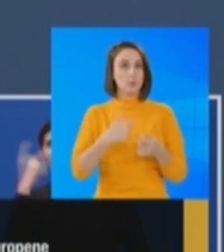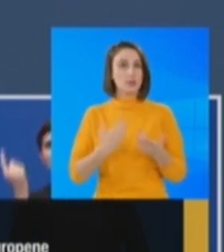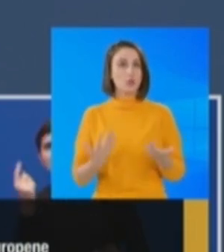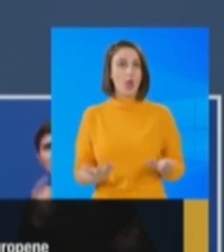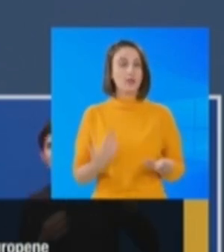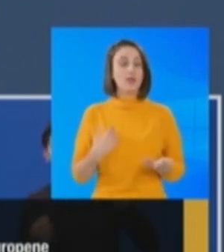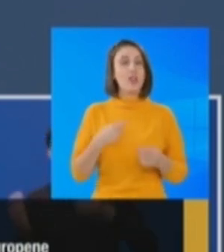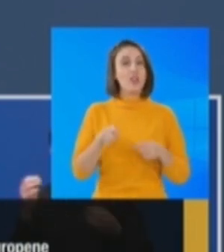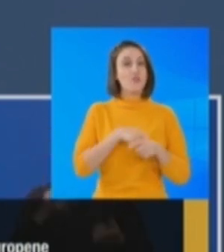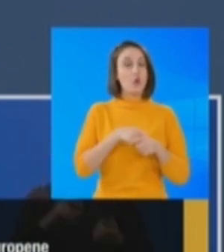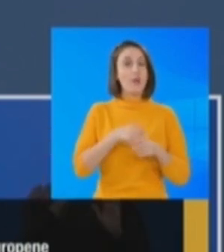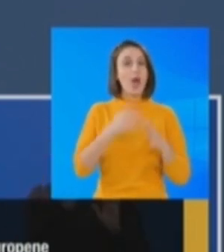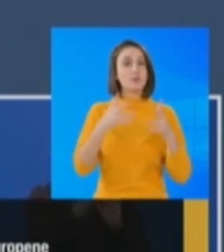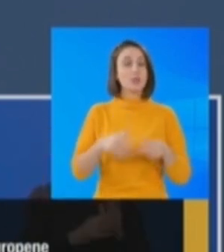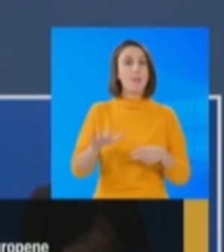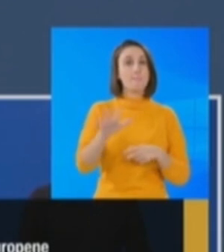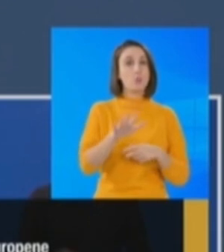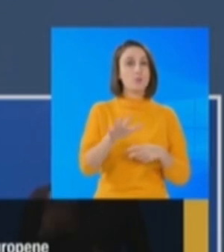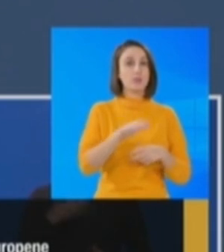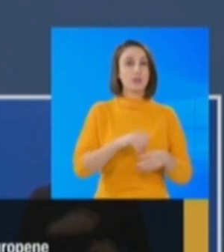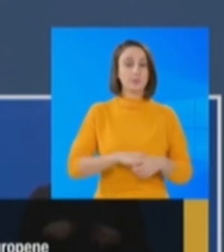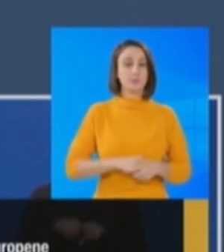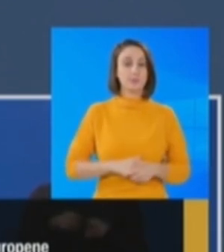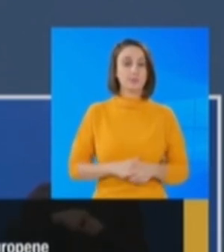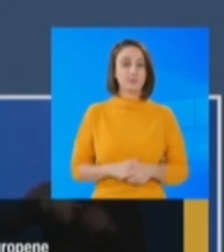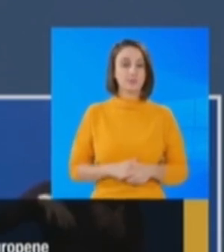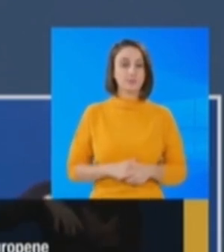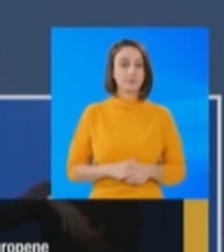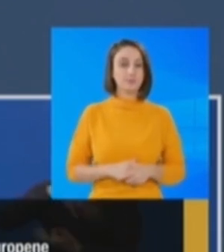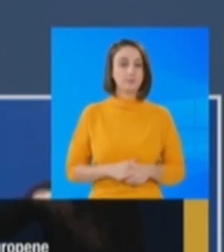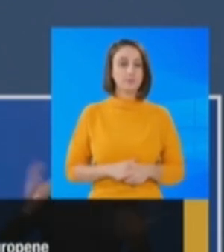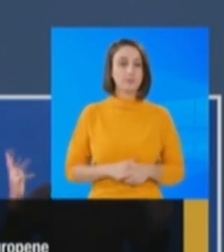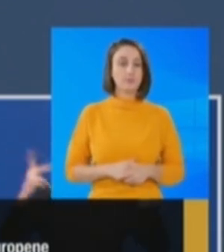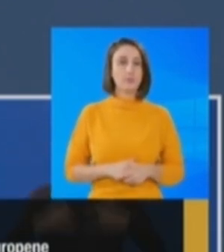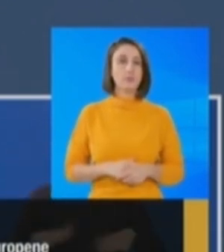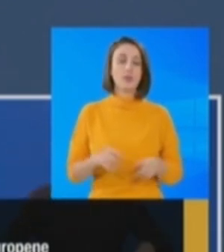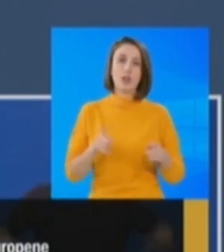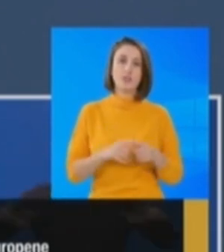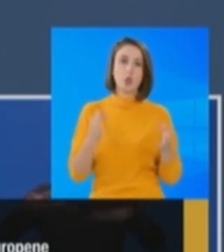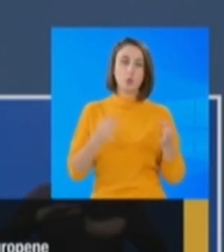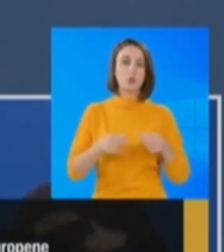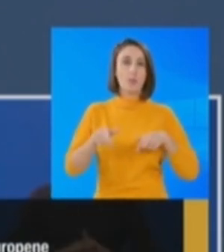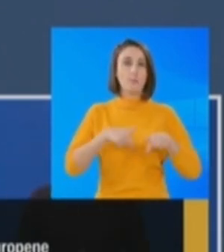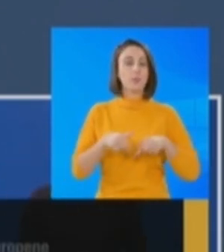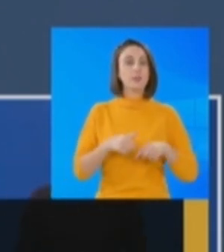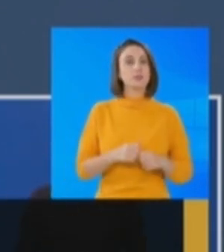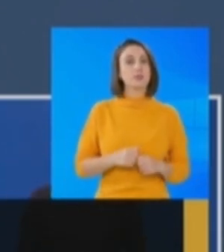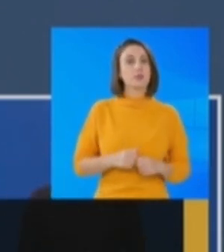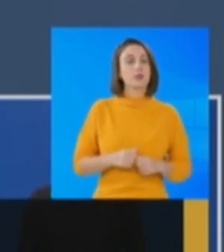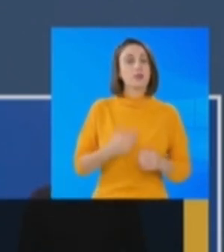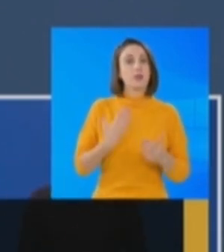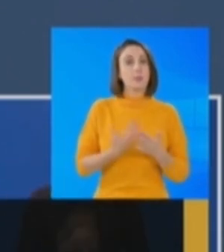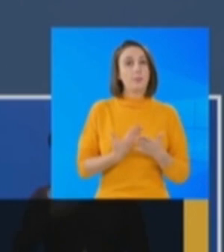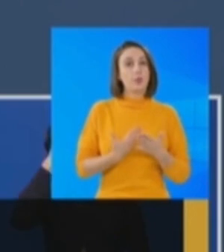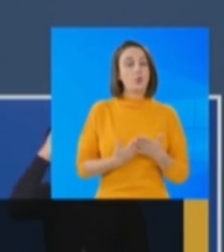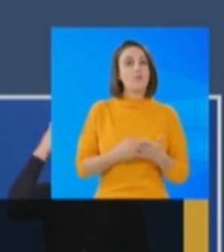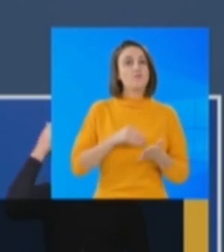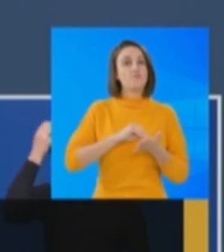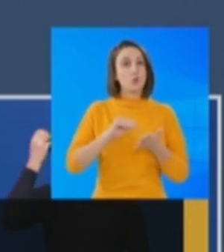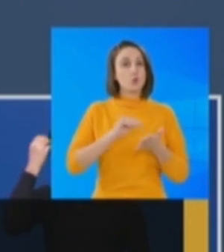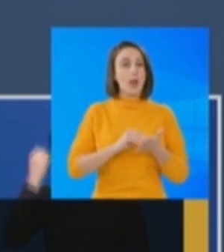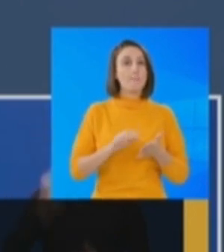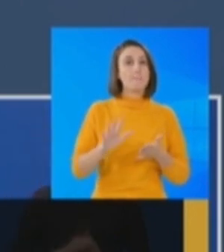subiectivă. Reforma administrației publice, prin reducerea mobilității în